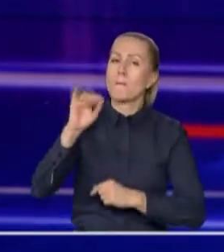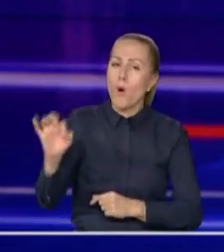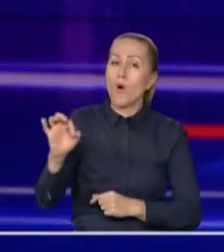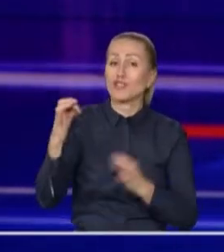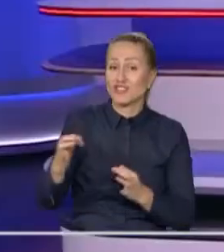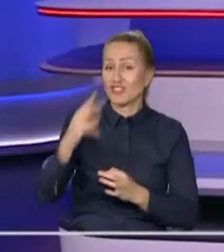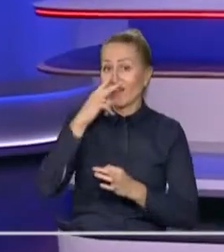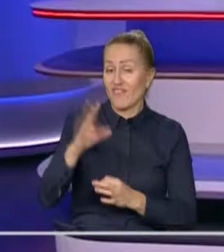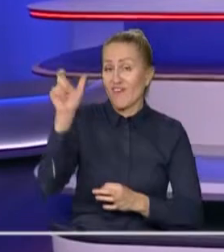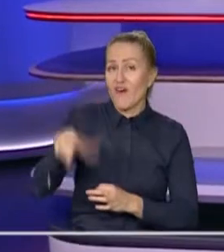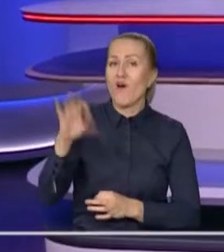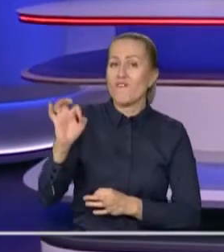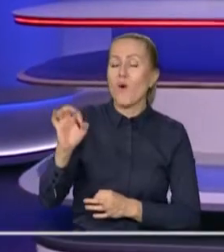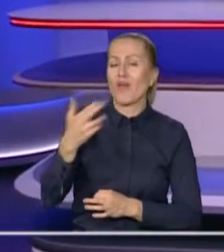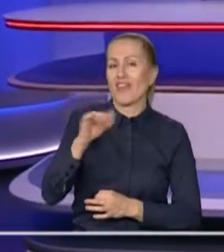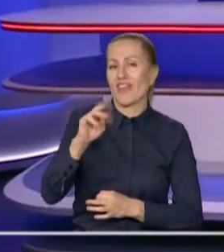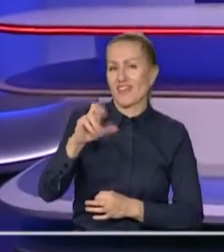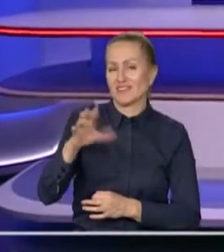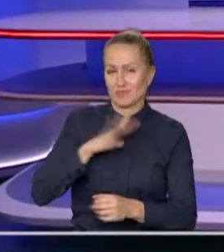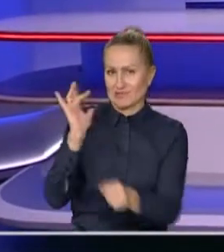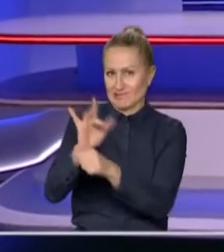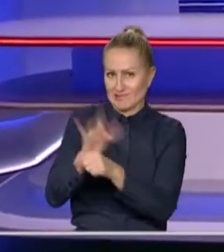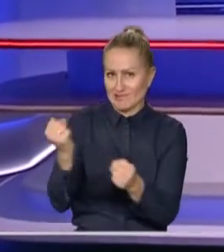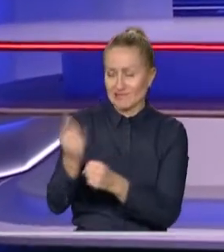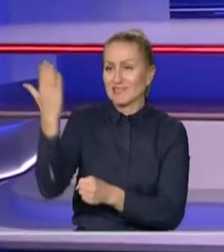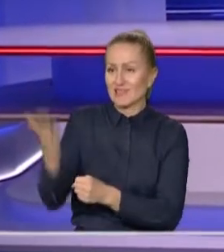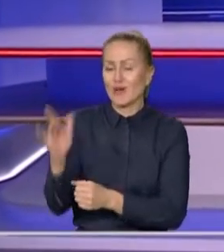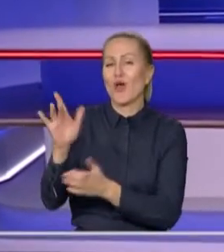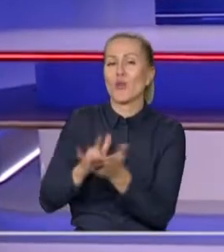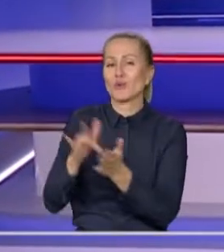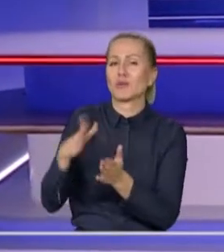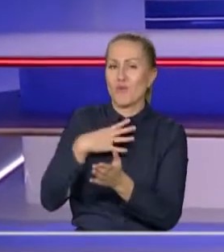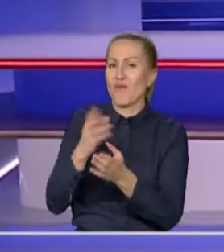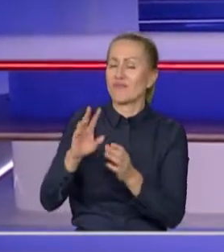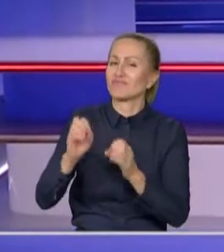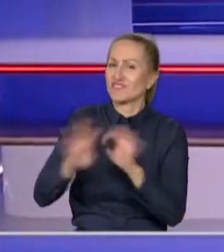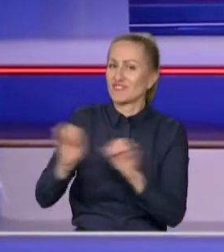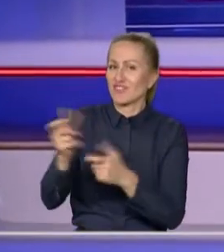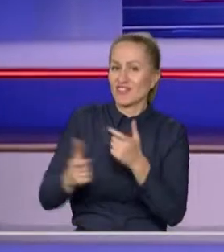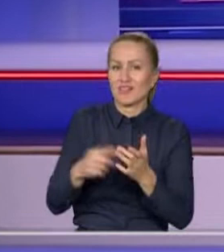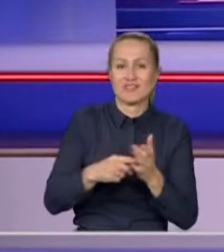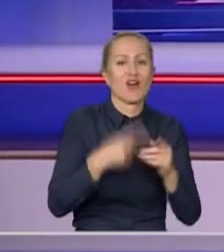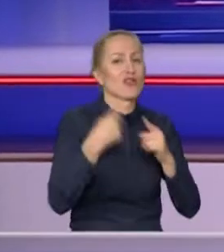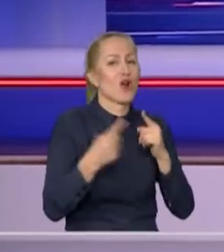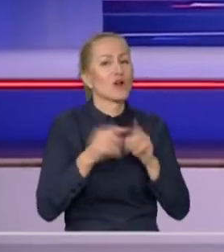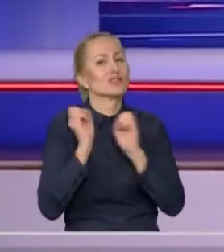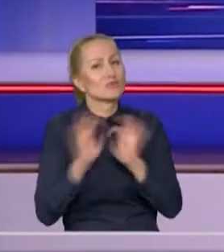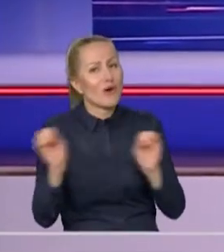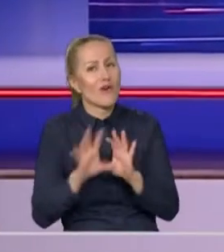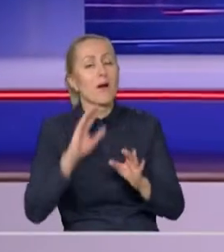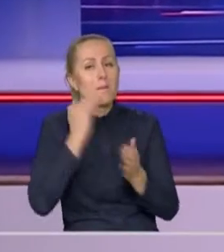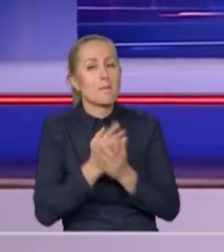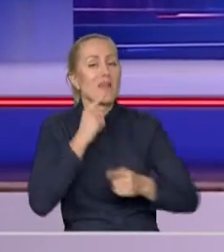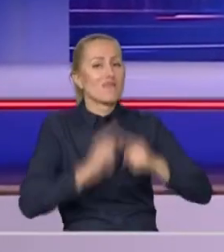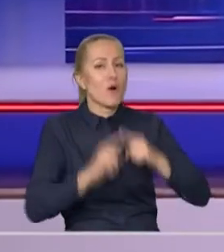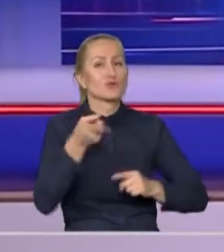dzisiaj, jak rozumiem, Sławomir Nitras został zrugony i Donald Tusk sprostował jego słowa. I sprostował i też powiedział, że w polityce